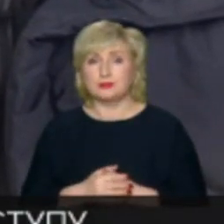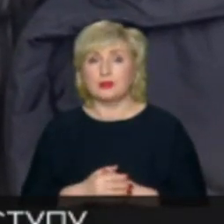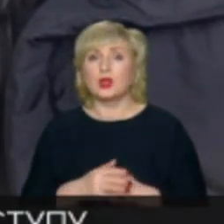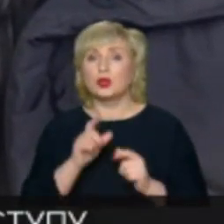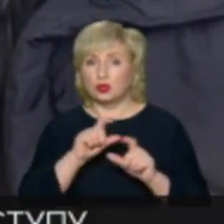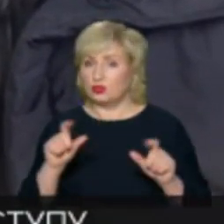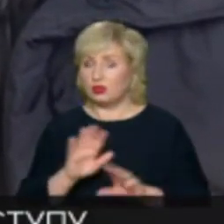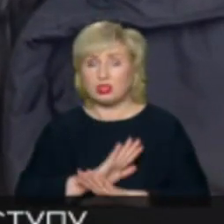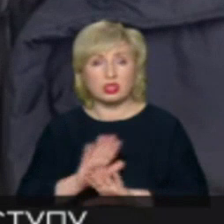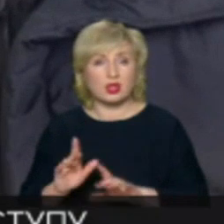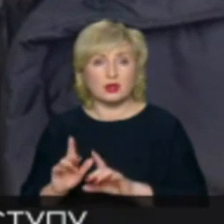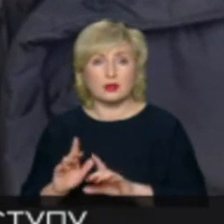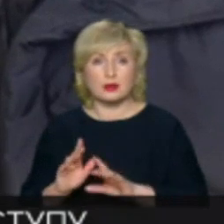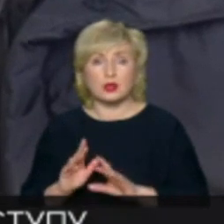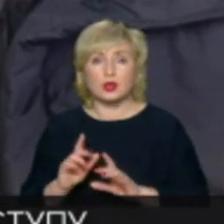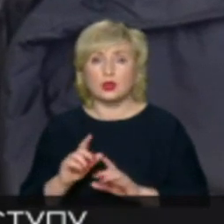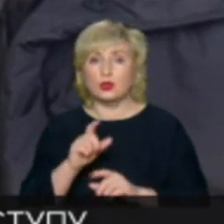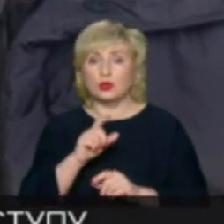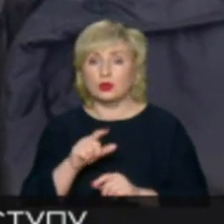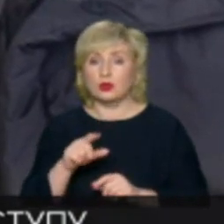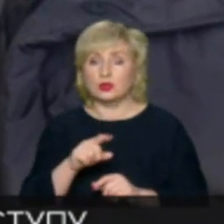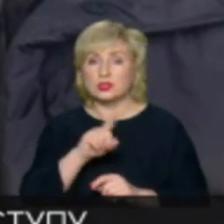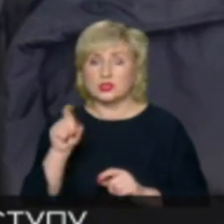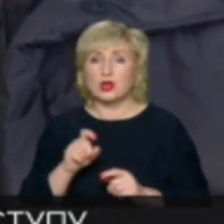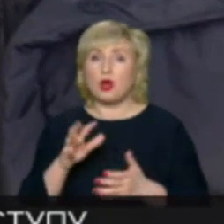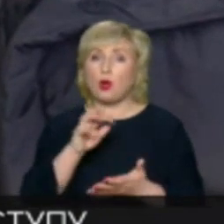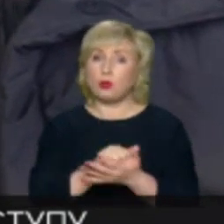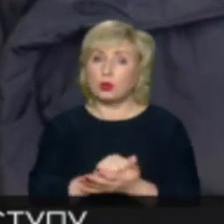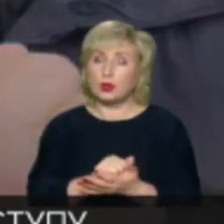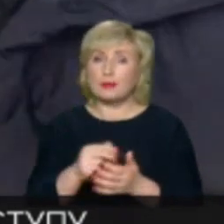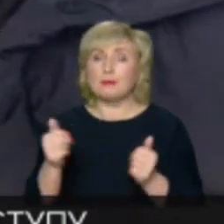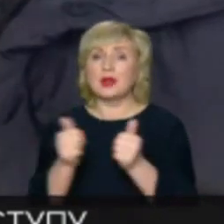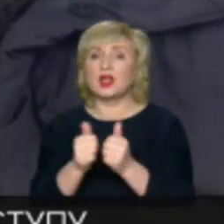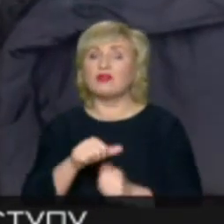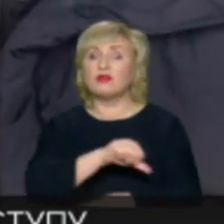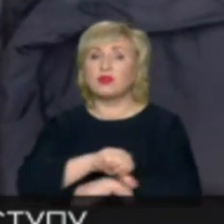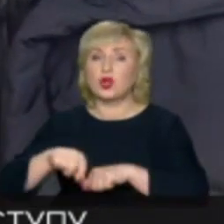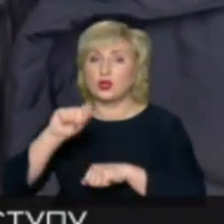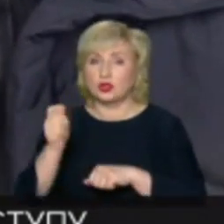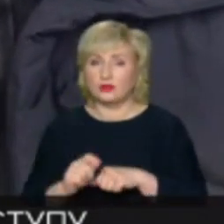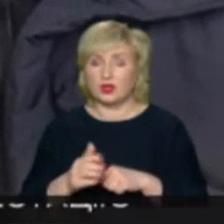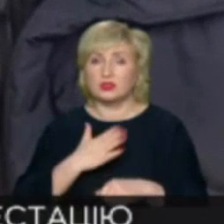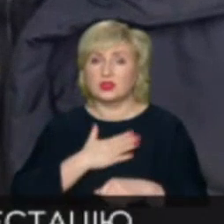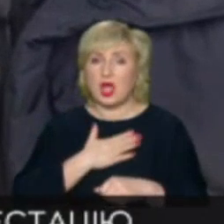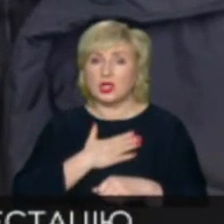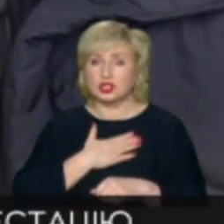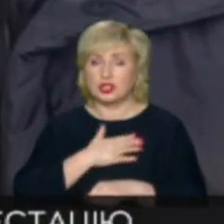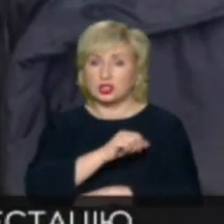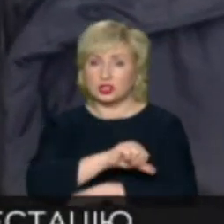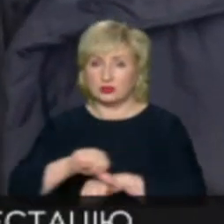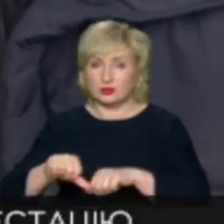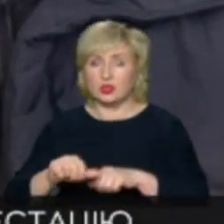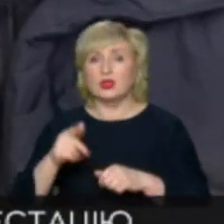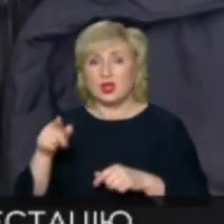Люди не виїжджають з окупованих територій або прифронтових, які з нашого боку? Наші. Ну,